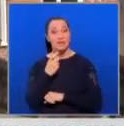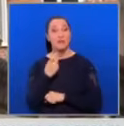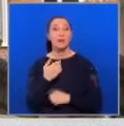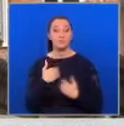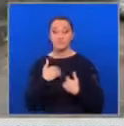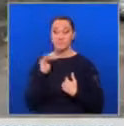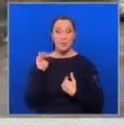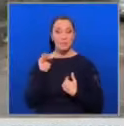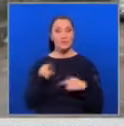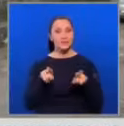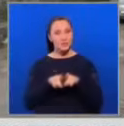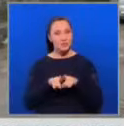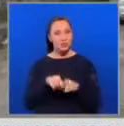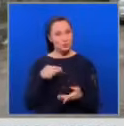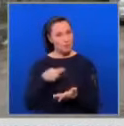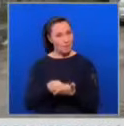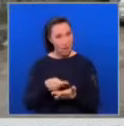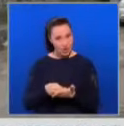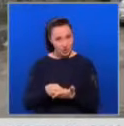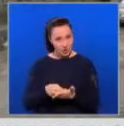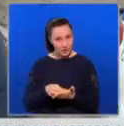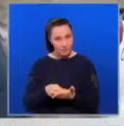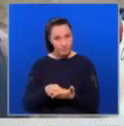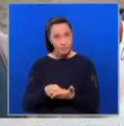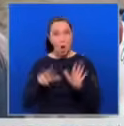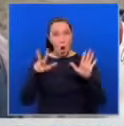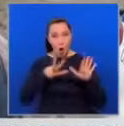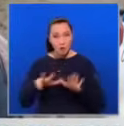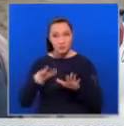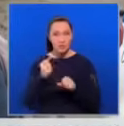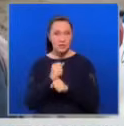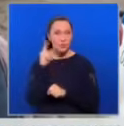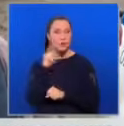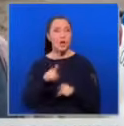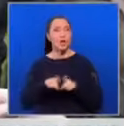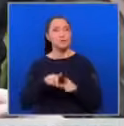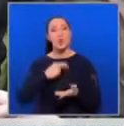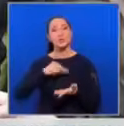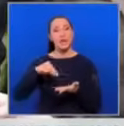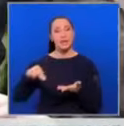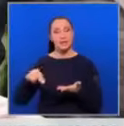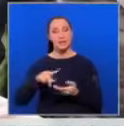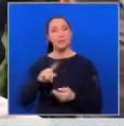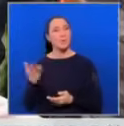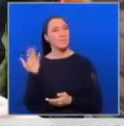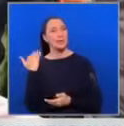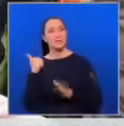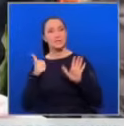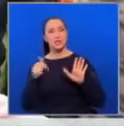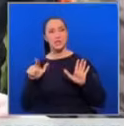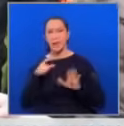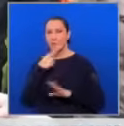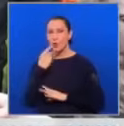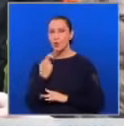бъда със същото заплащане и на осем часа работен ден като секретар до преди шест седем